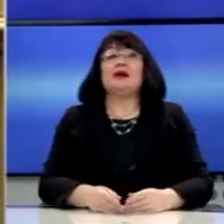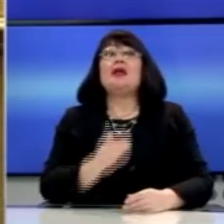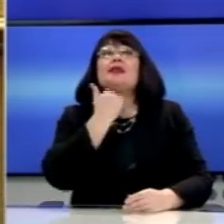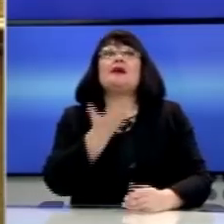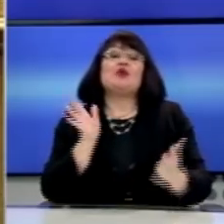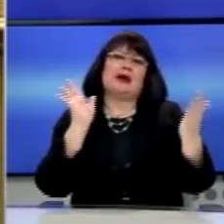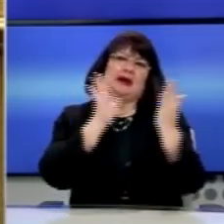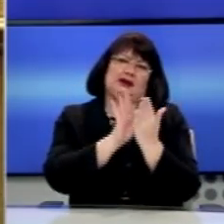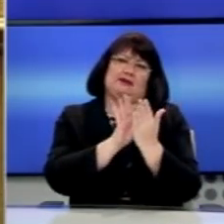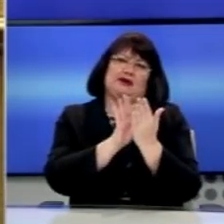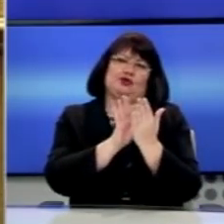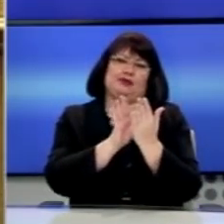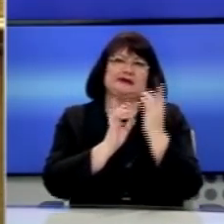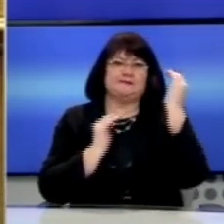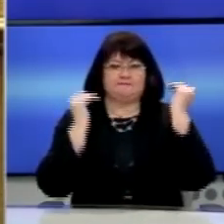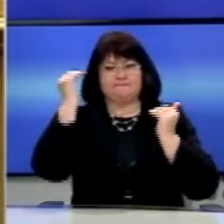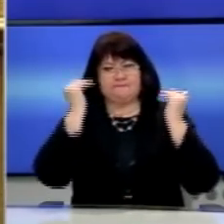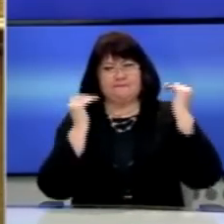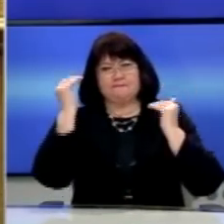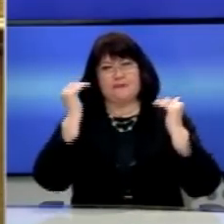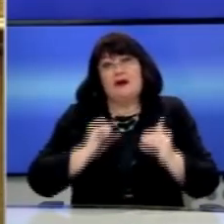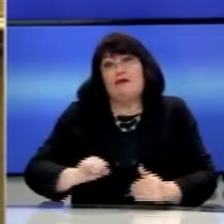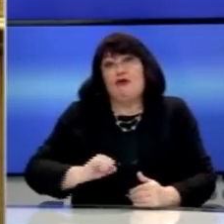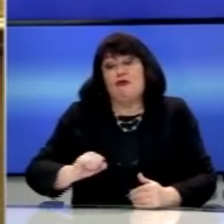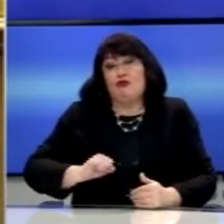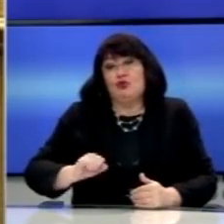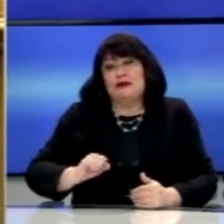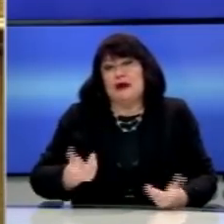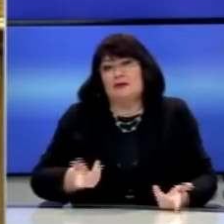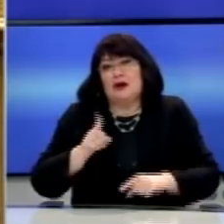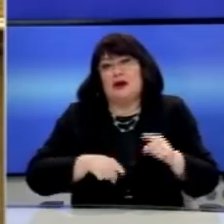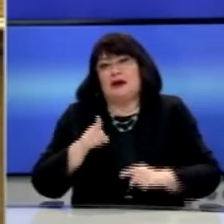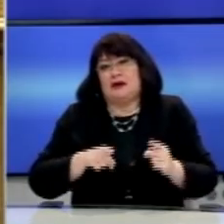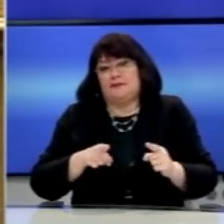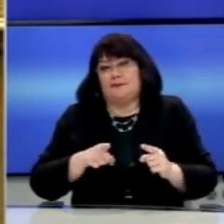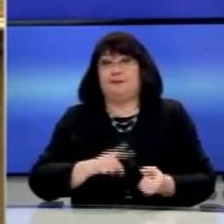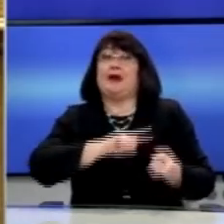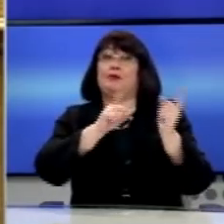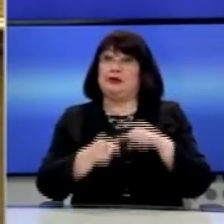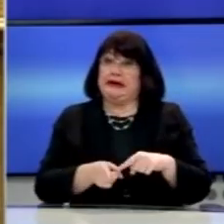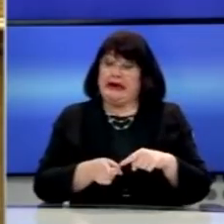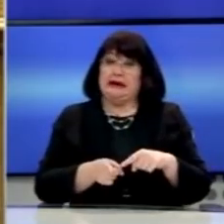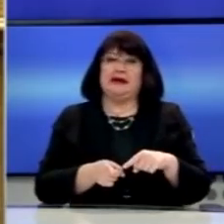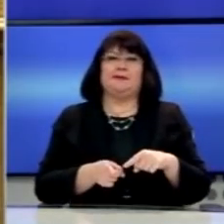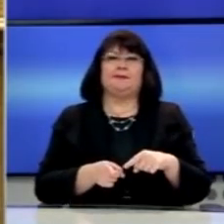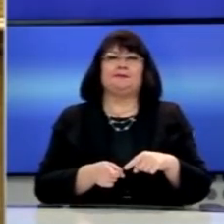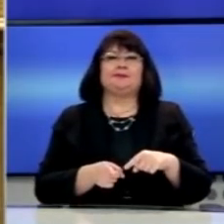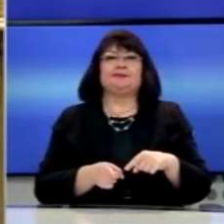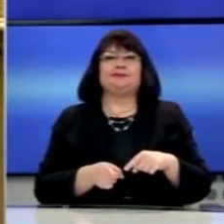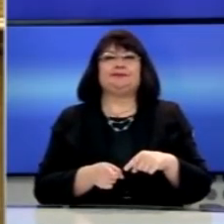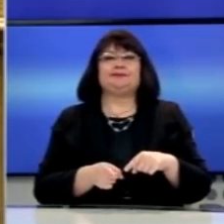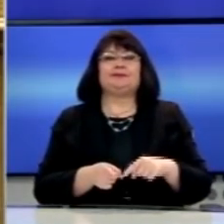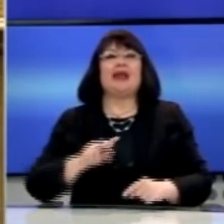αντιμετωπίζεται η επιφύλαξη ή και ο φόβος που υπάρχει. Αντίθετα, τροφοδοτεί όλες